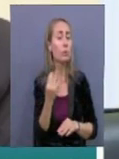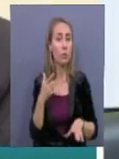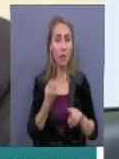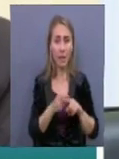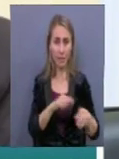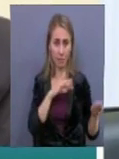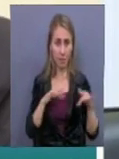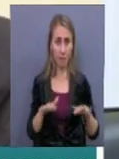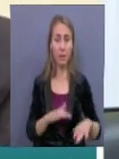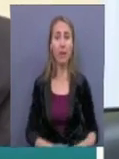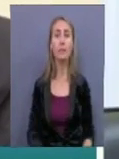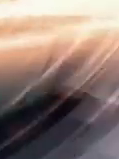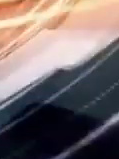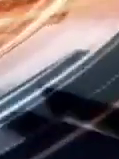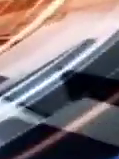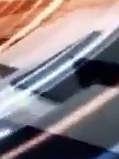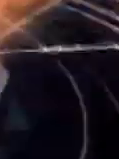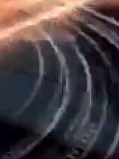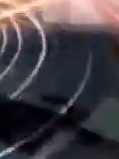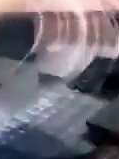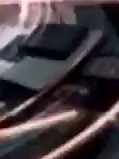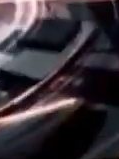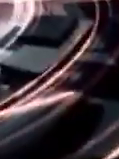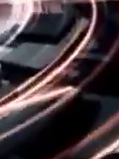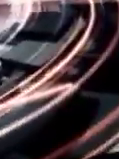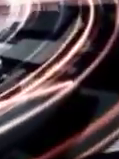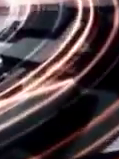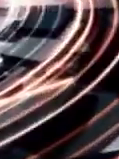байқауға қатысуға ниет білдірді.